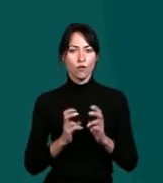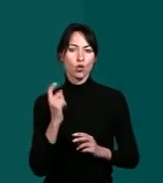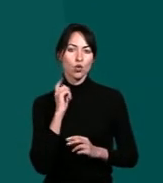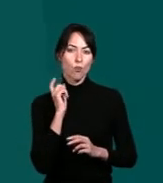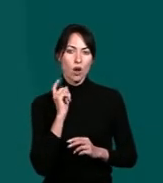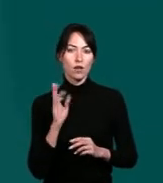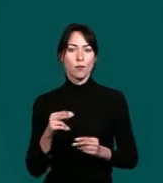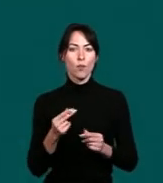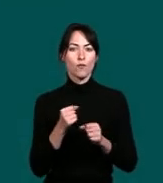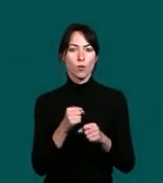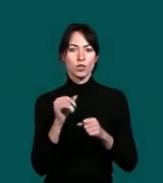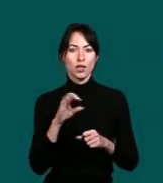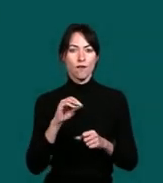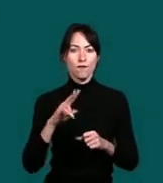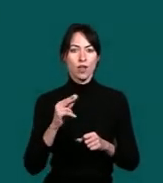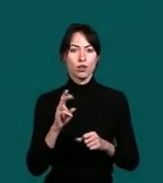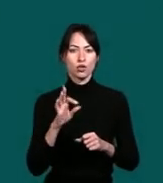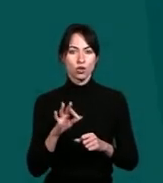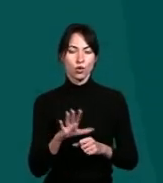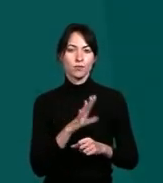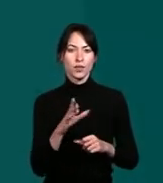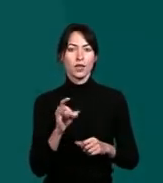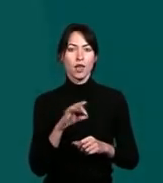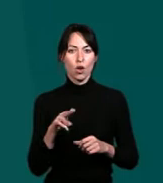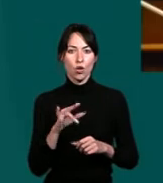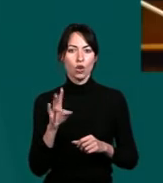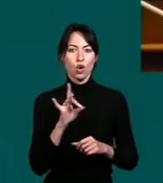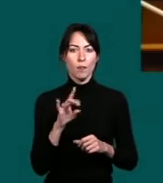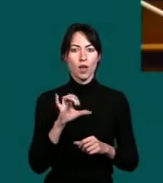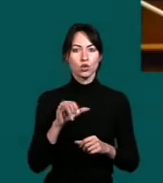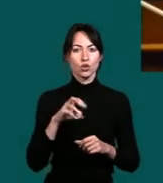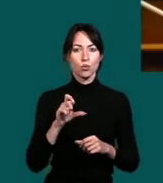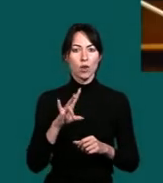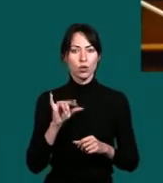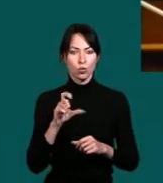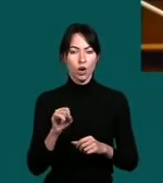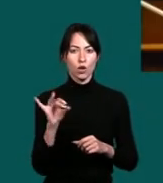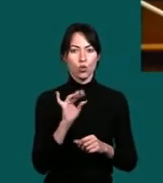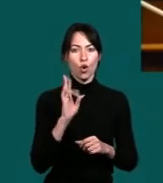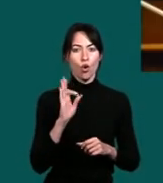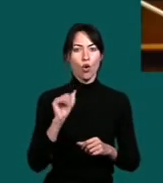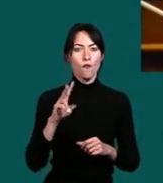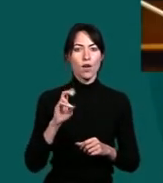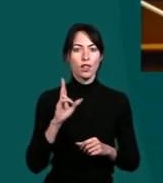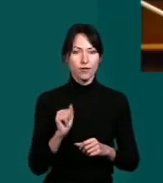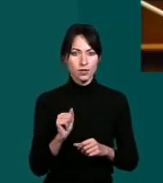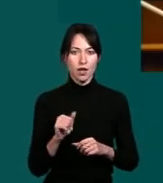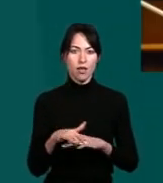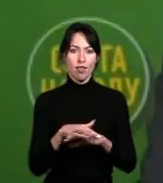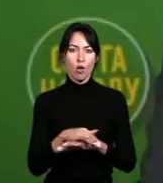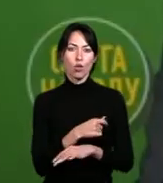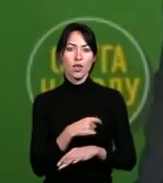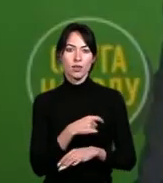професійний боксер Сергій Федченко, екс-нардеп від «Самопомочі» Роман Семенуха та Юлія Ковалевська, народна депутатка 5-го та 6-го скликань від партії